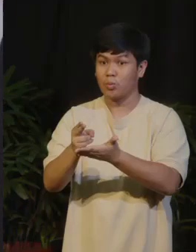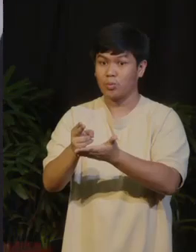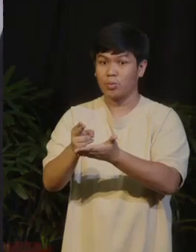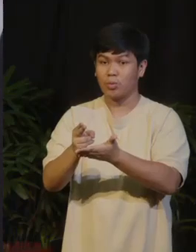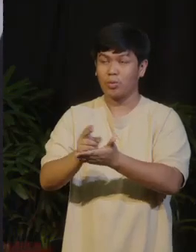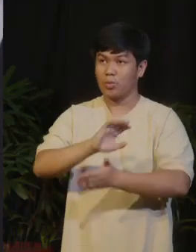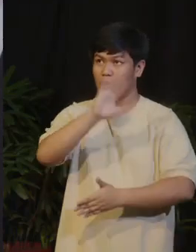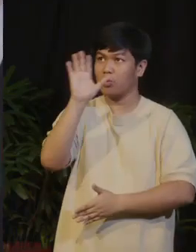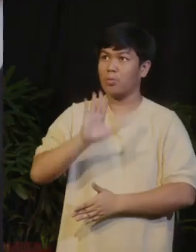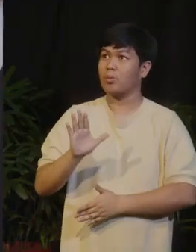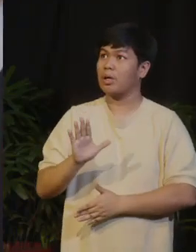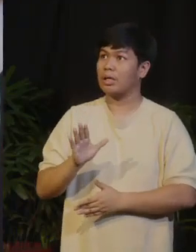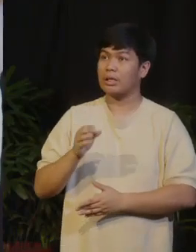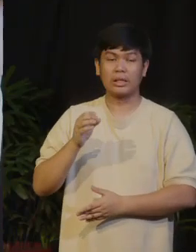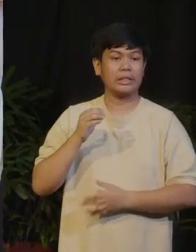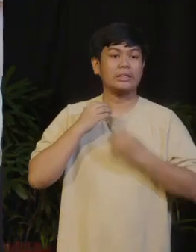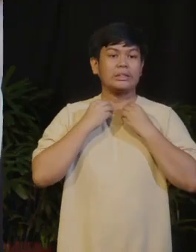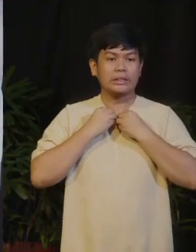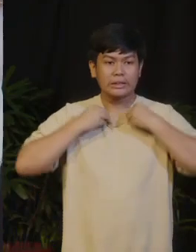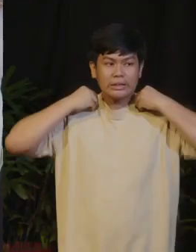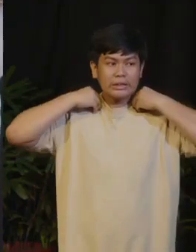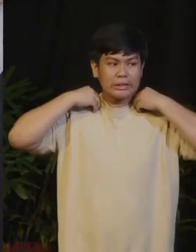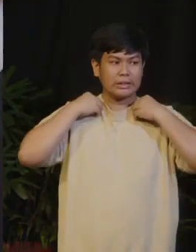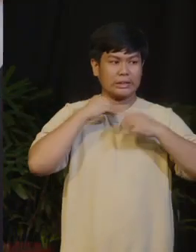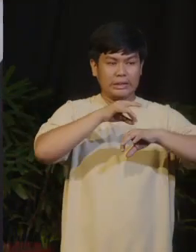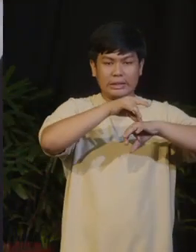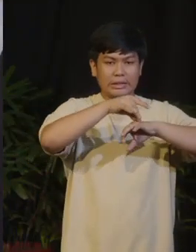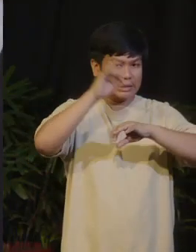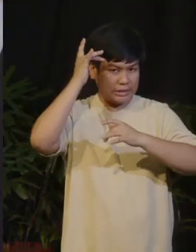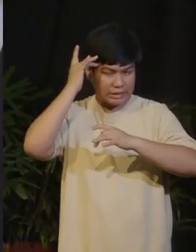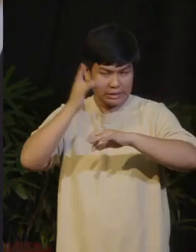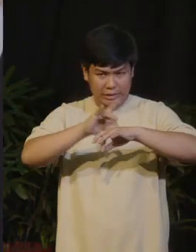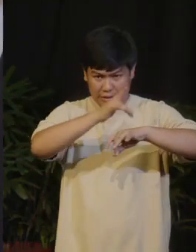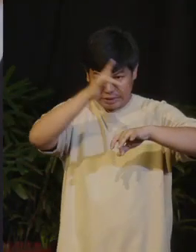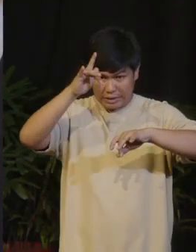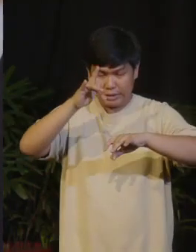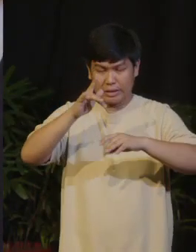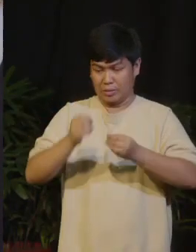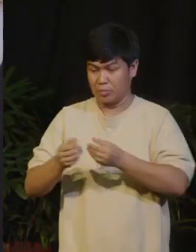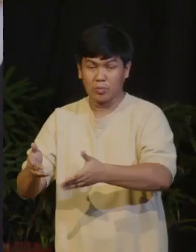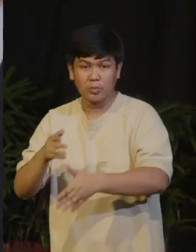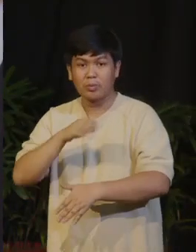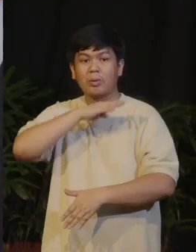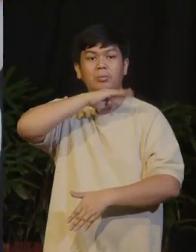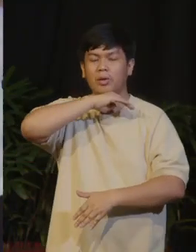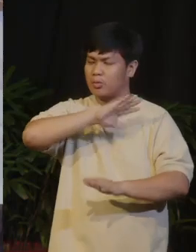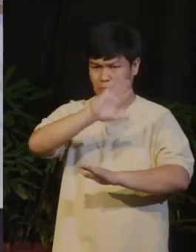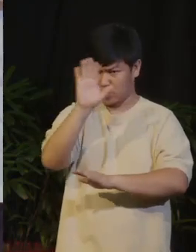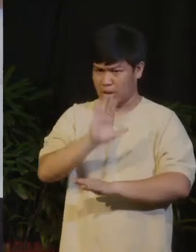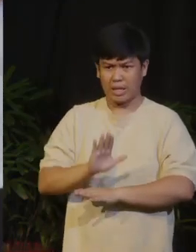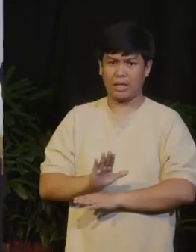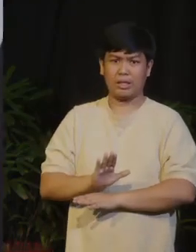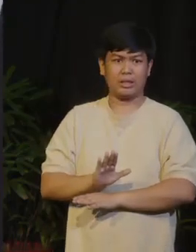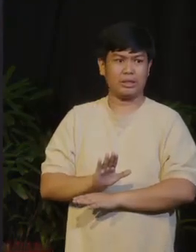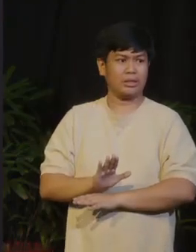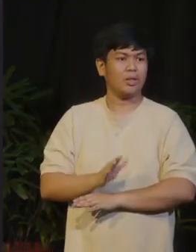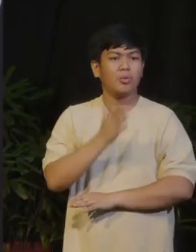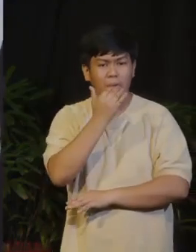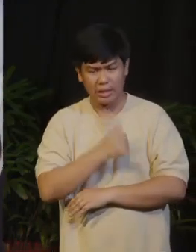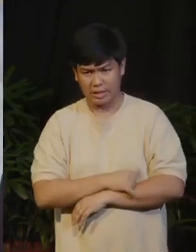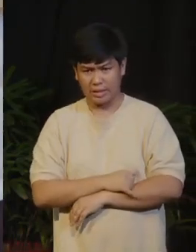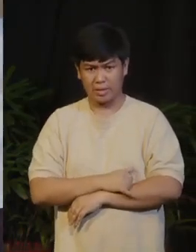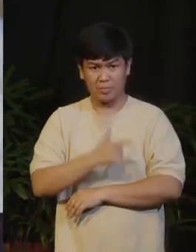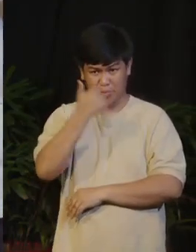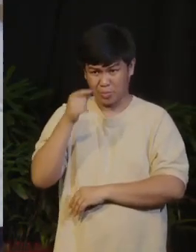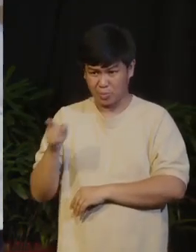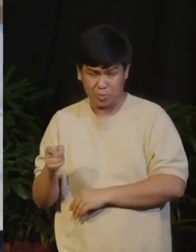pearls before pigs, lest they trample them underfoot and turn to attack you. So mahirap daw pong makitungo kuminsan sa